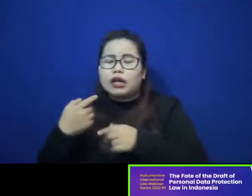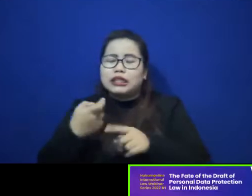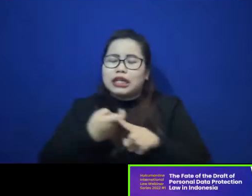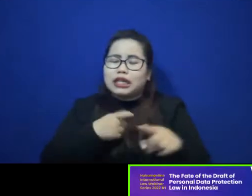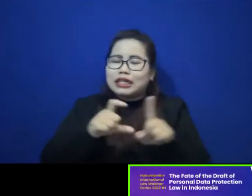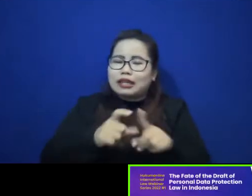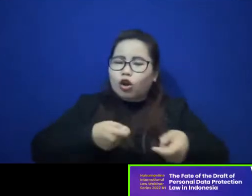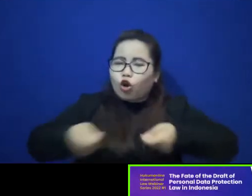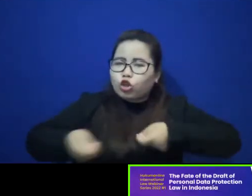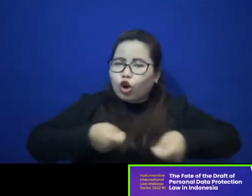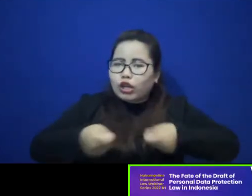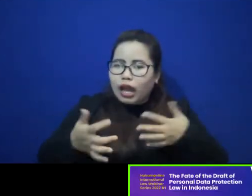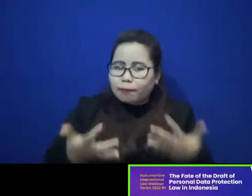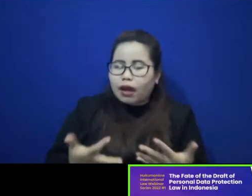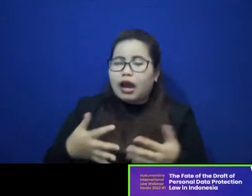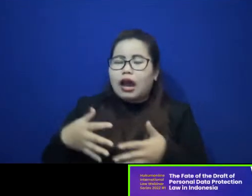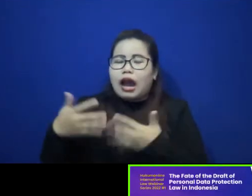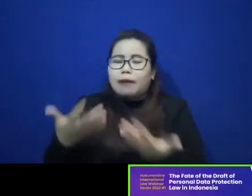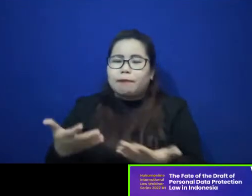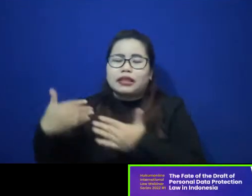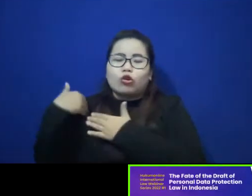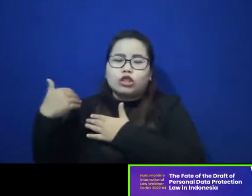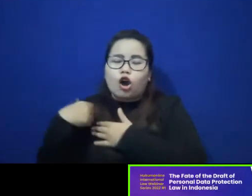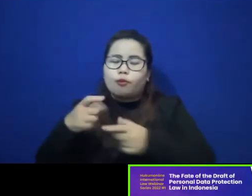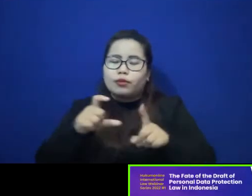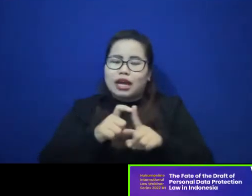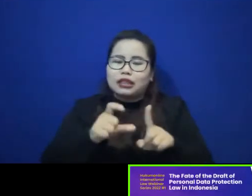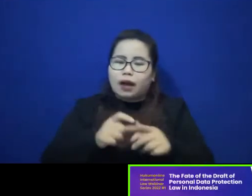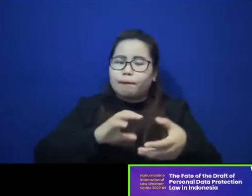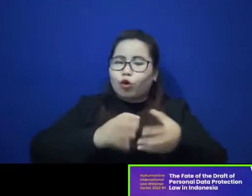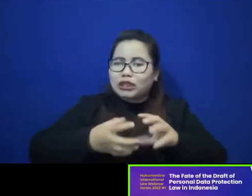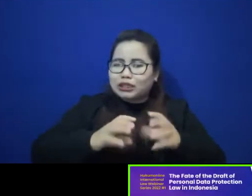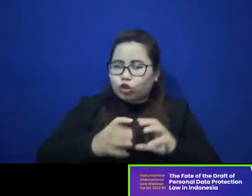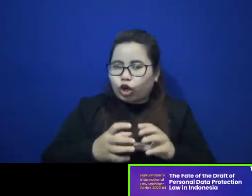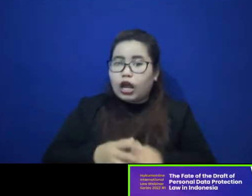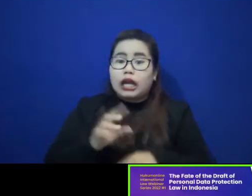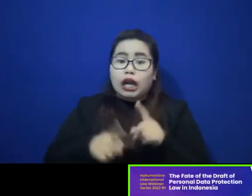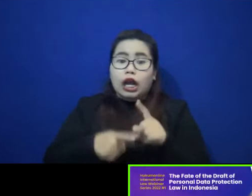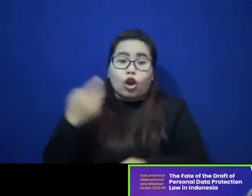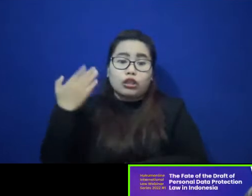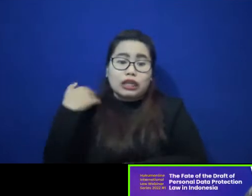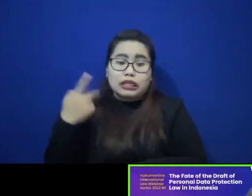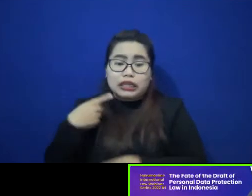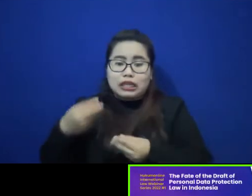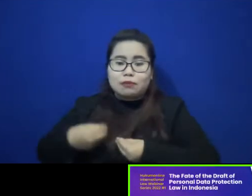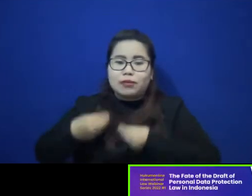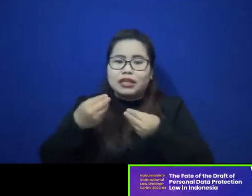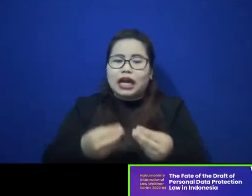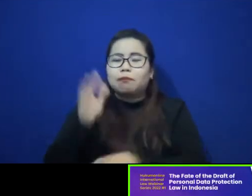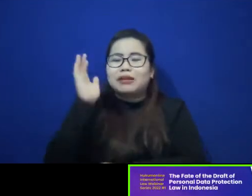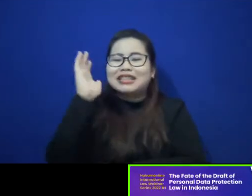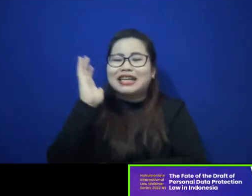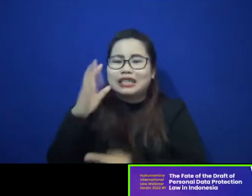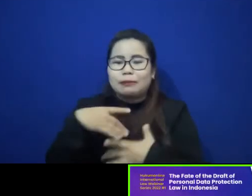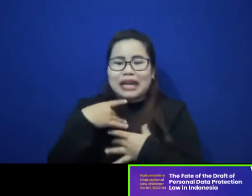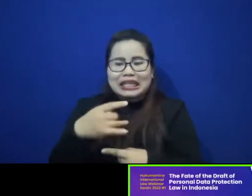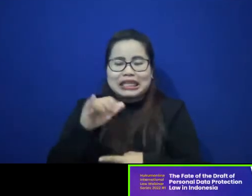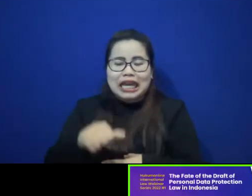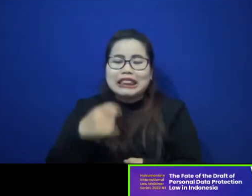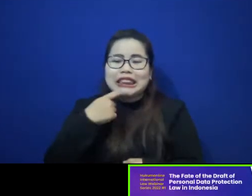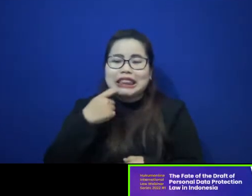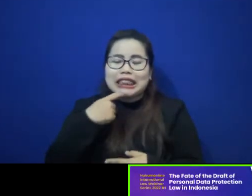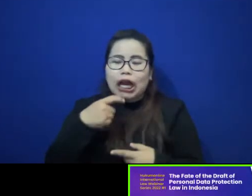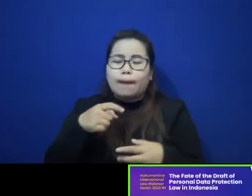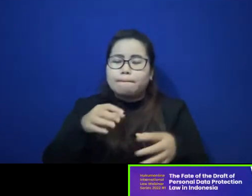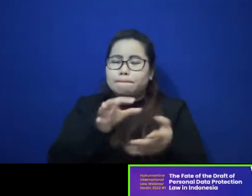controller apa sih tanggung jawab data processor dan juga tadi kita di diberikan presentasi menarik yang terkait dengan peta